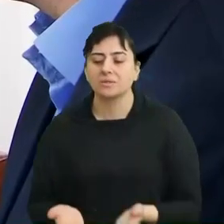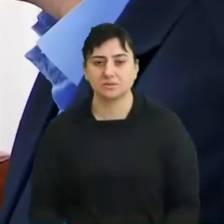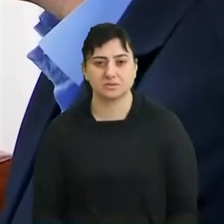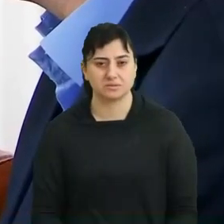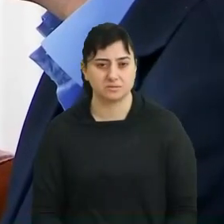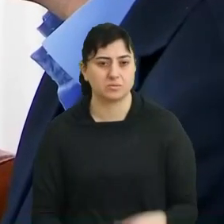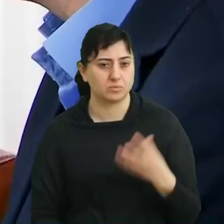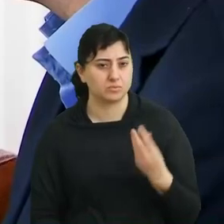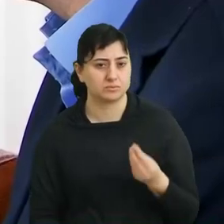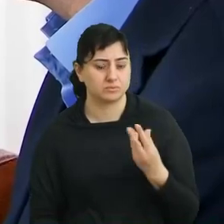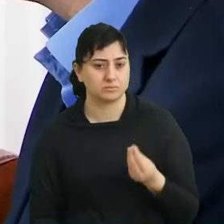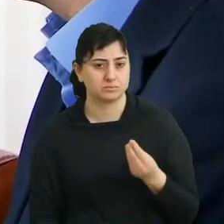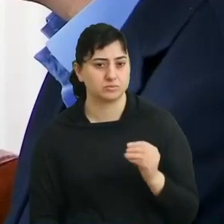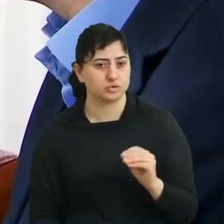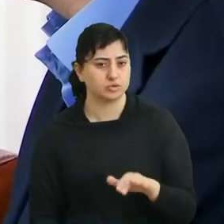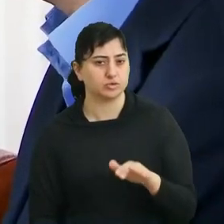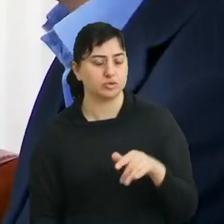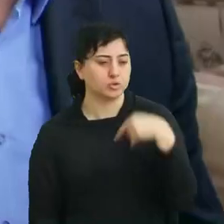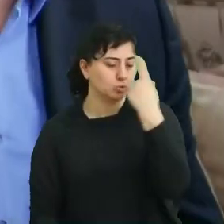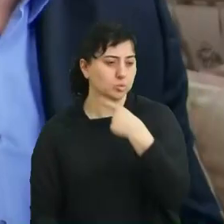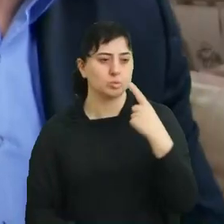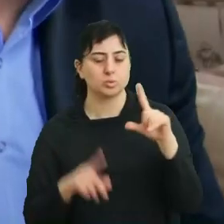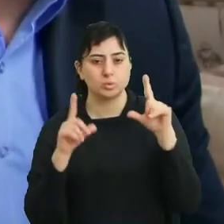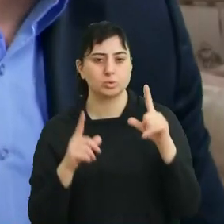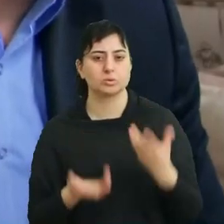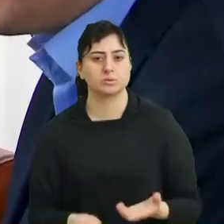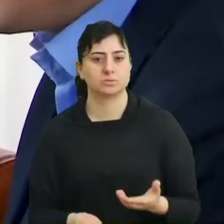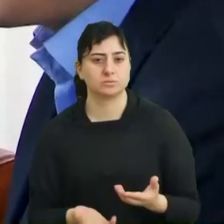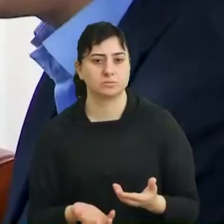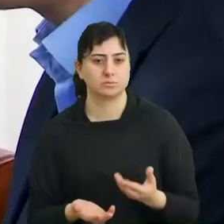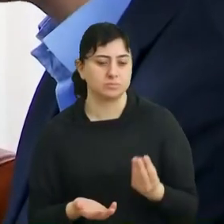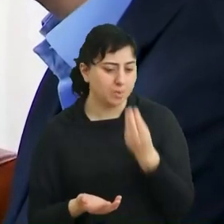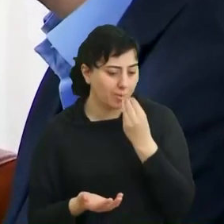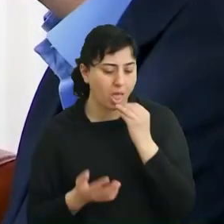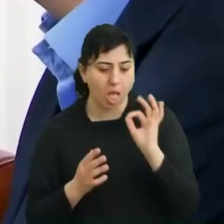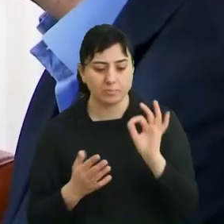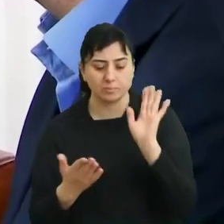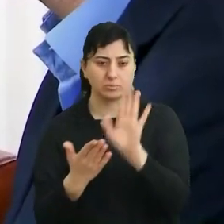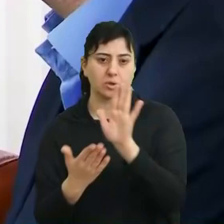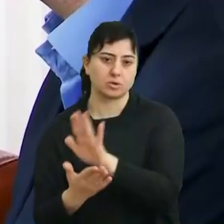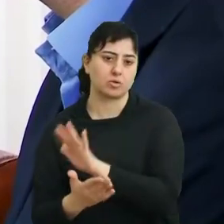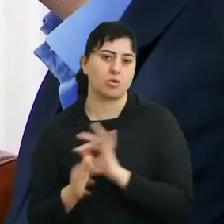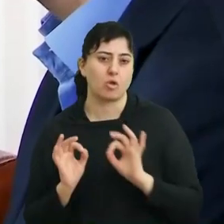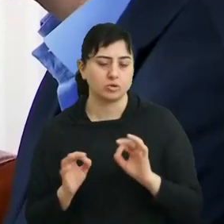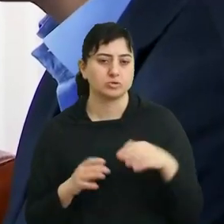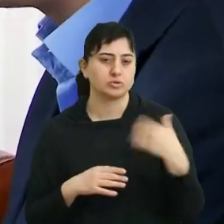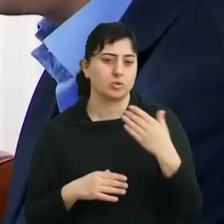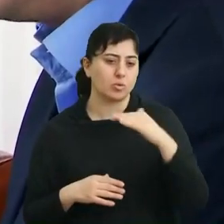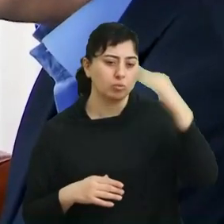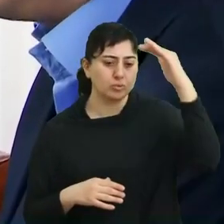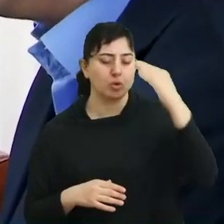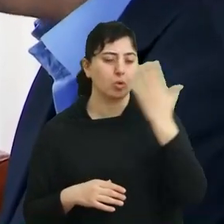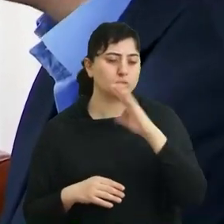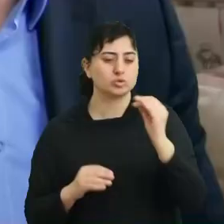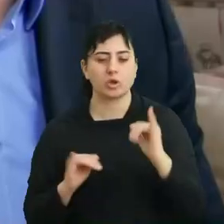iyi söylüyorsun da yani çocuk marka yüzü olacak hayatım. Yani yüzü mama kapaklarının üstünde olacak. İleride büyüdüğünde okulda